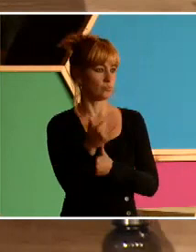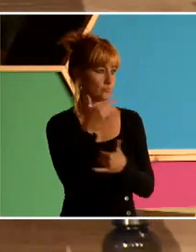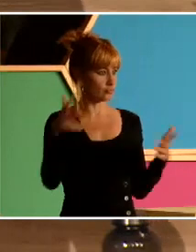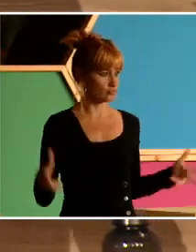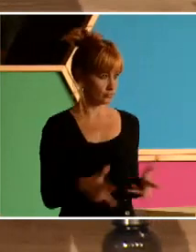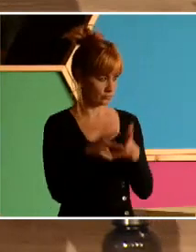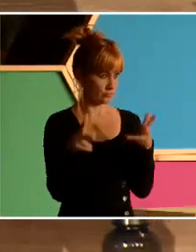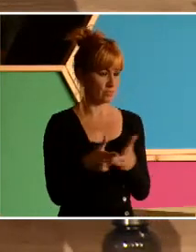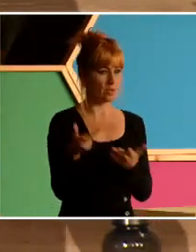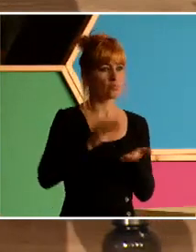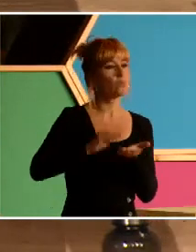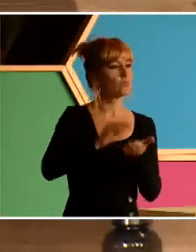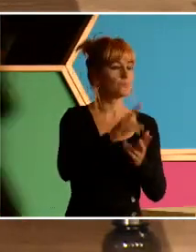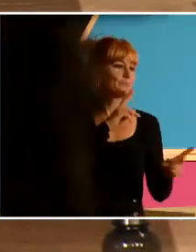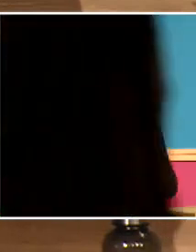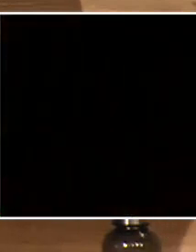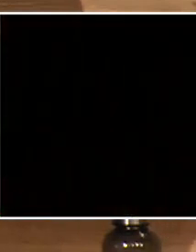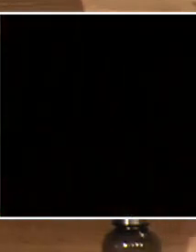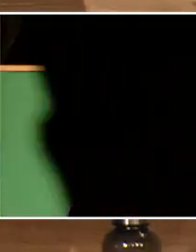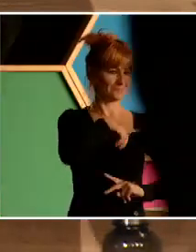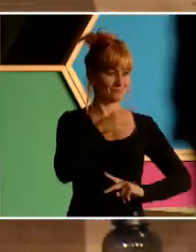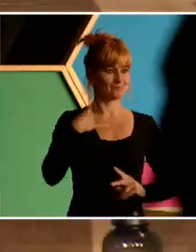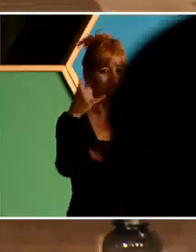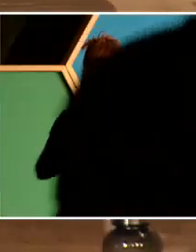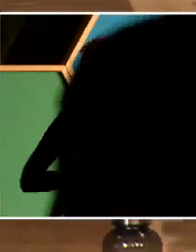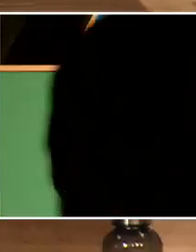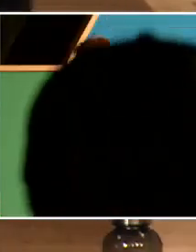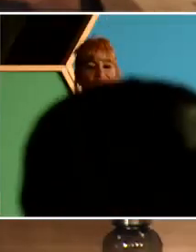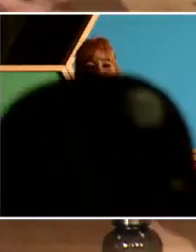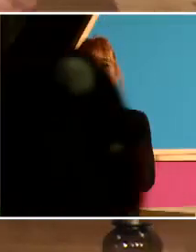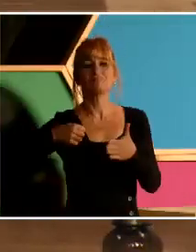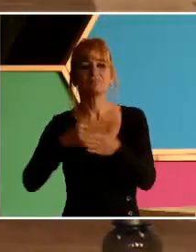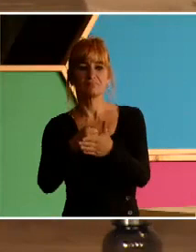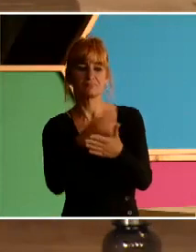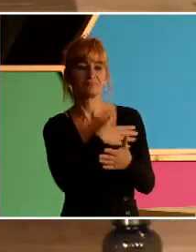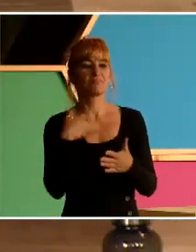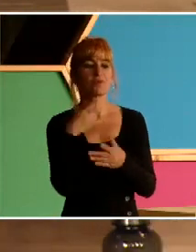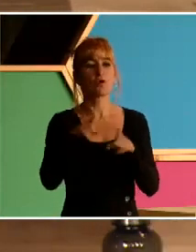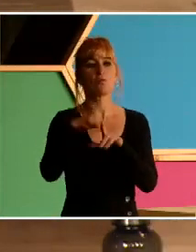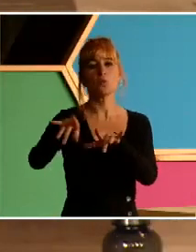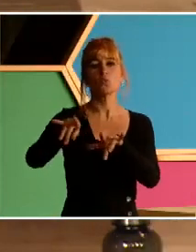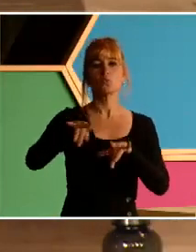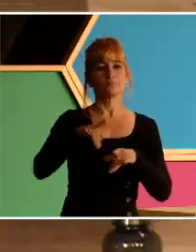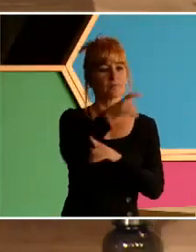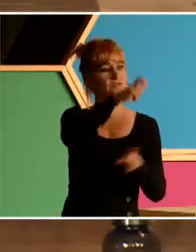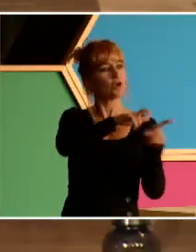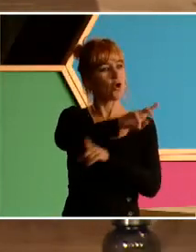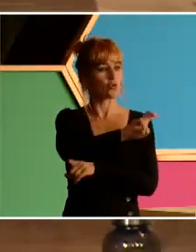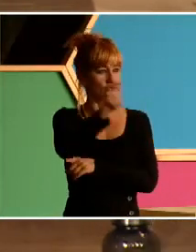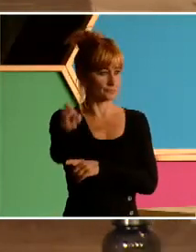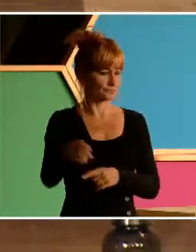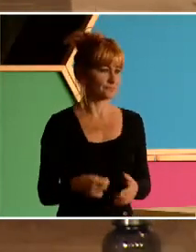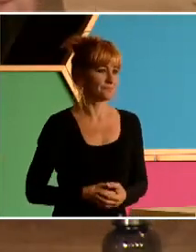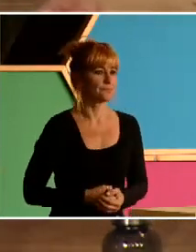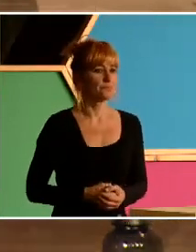nosaltres ho hem dit en moltes ocasions, és aquesta capacitat d'atracció als altres actors. I una altra de les